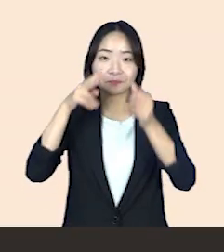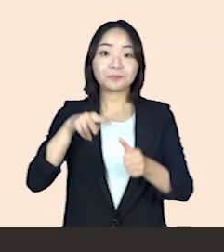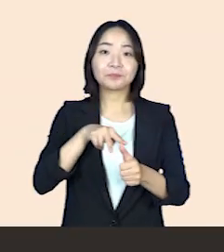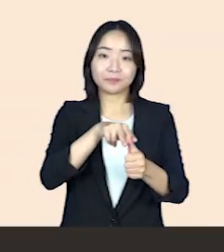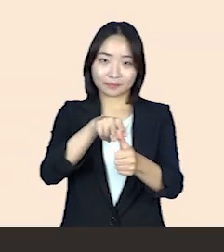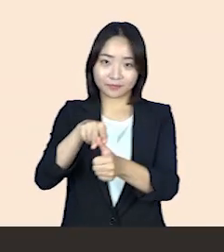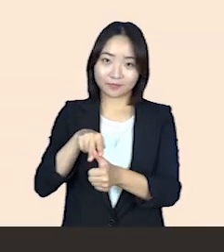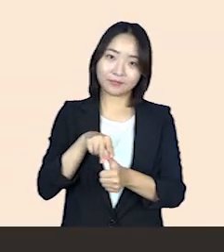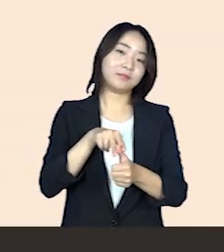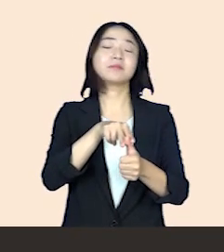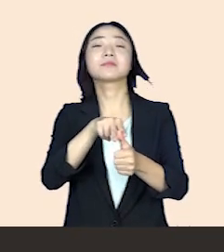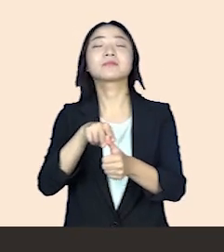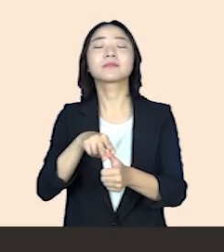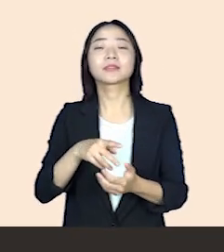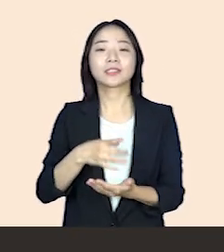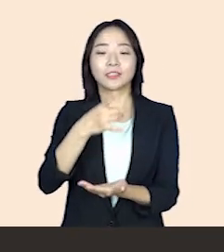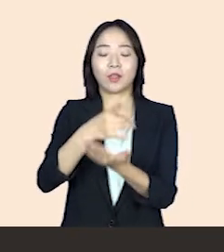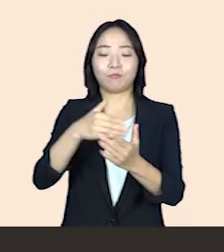생생정보입니다.